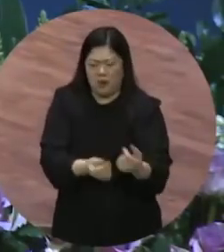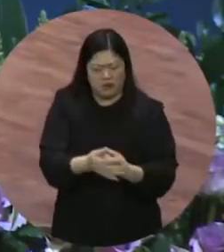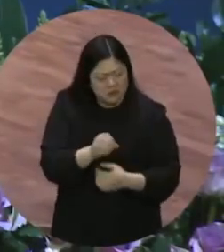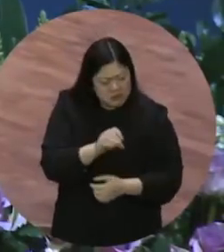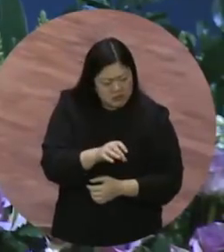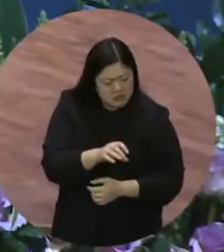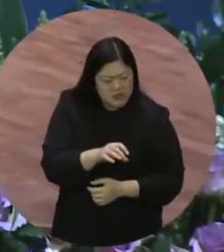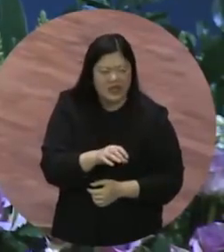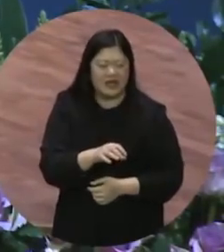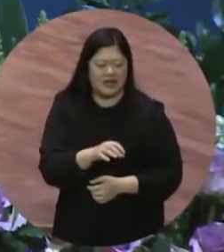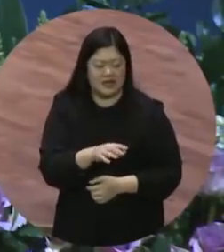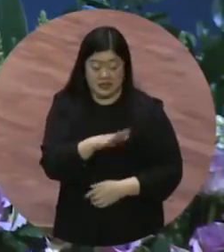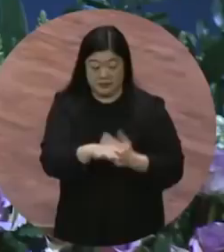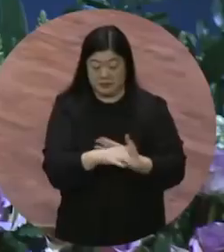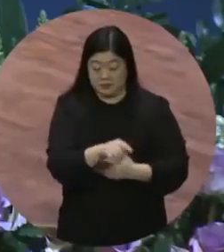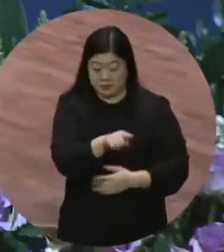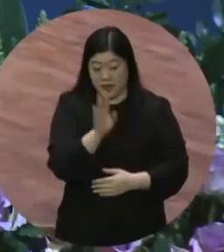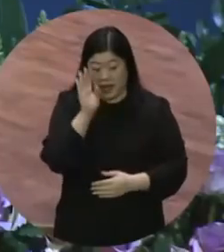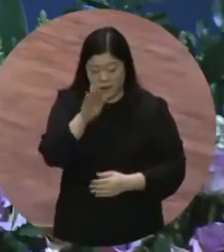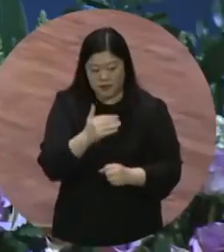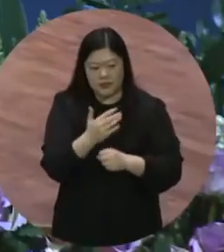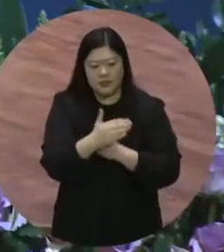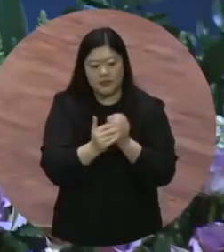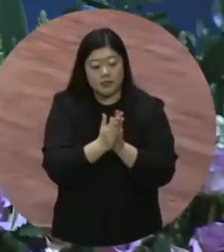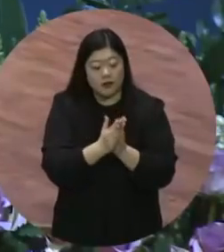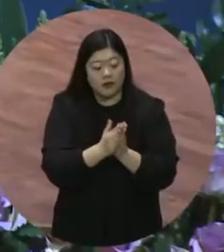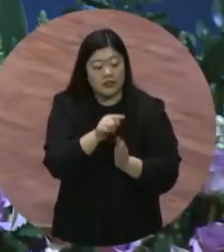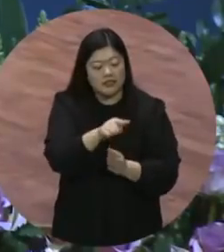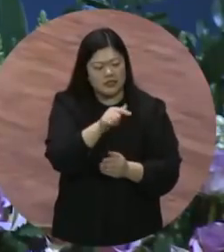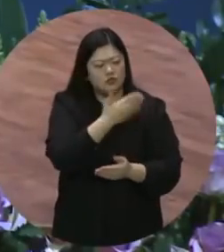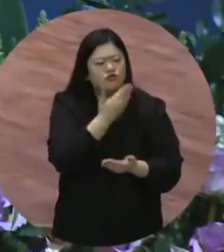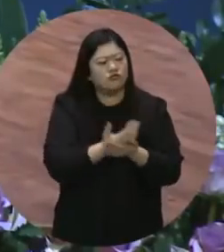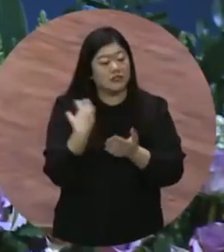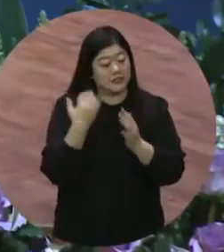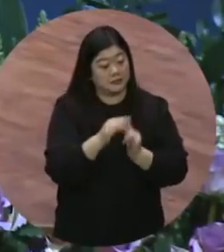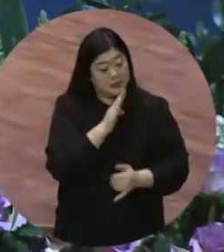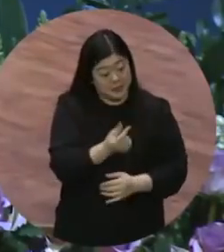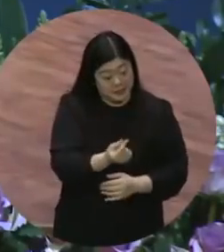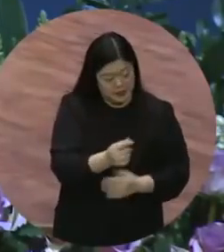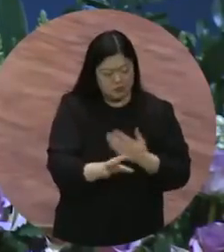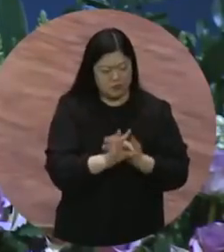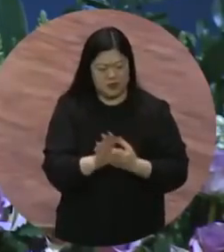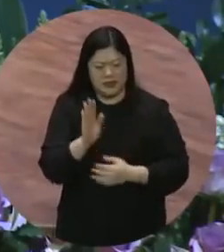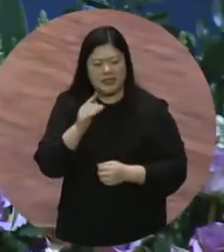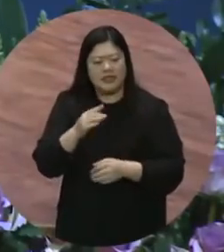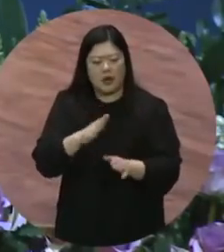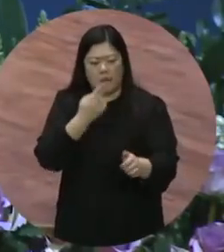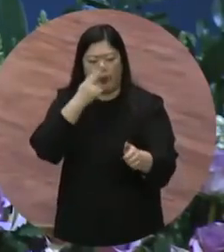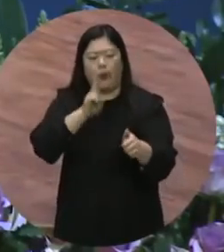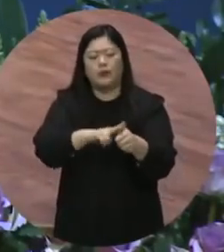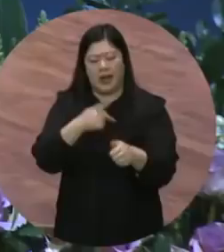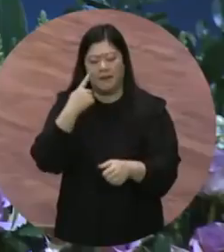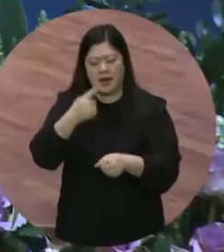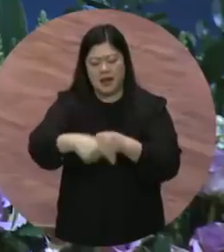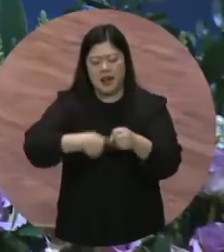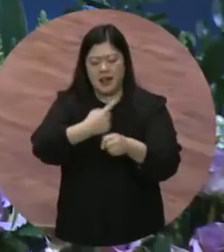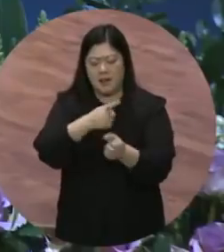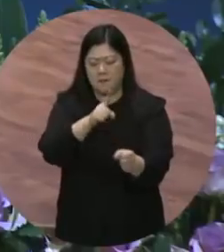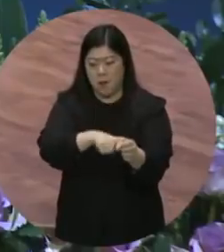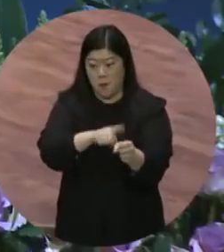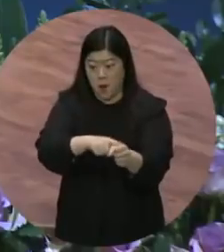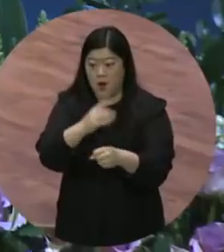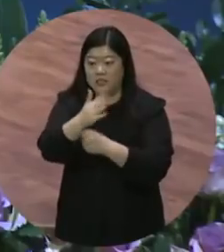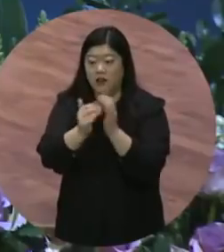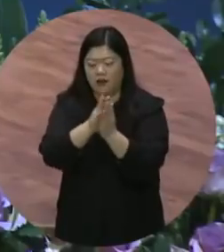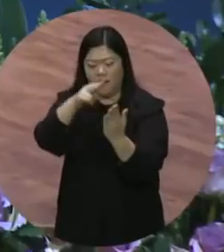부르셨는데, 성경 한번 일독을 한번 해보지 않겠습니까? 도전해 보겠습니다.